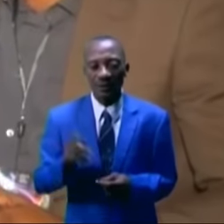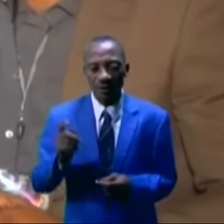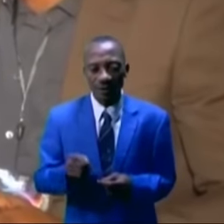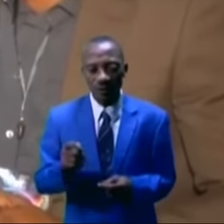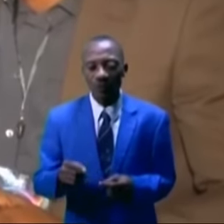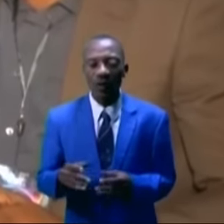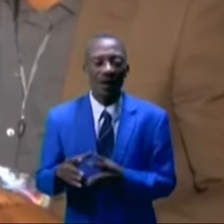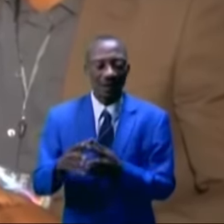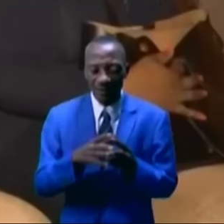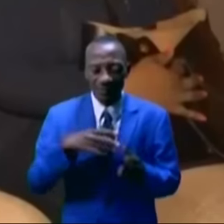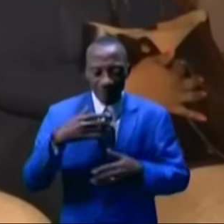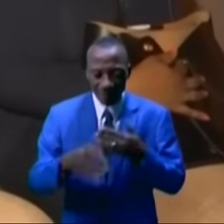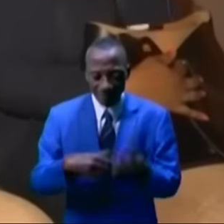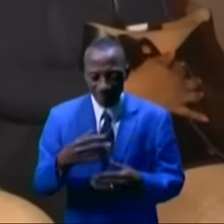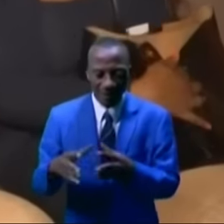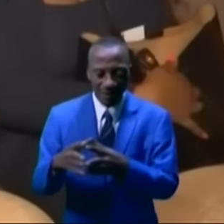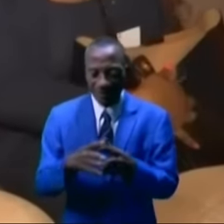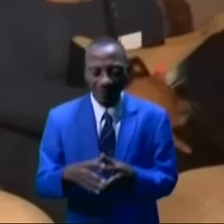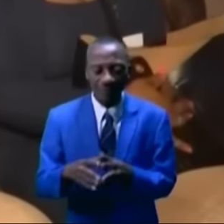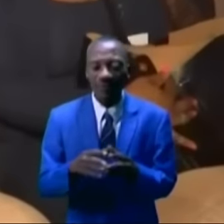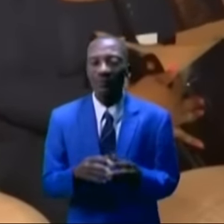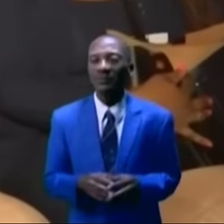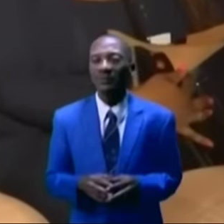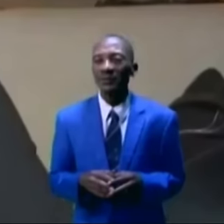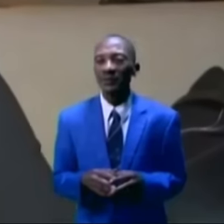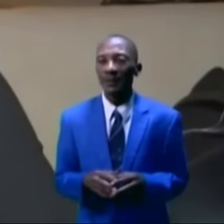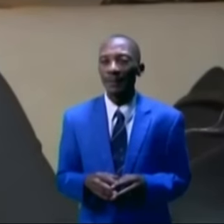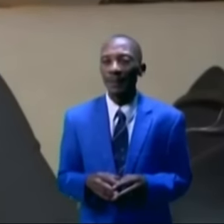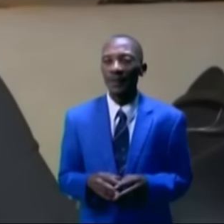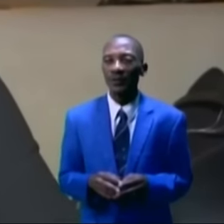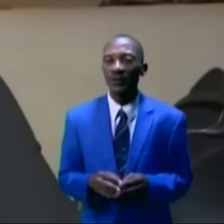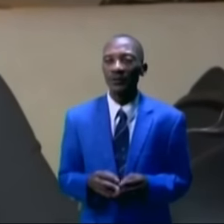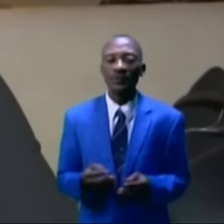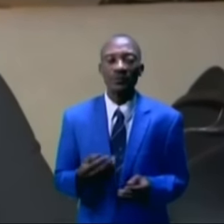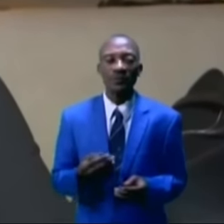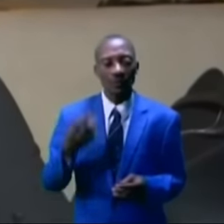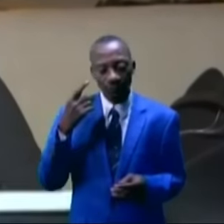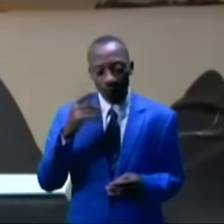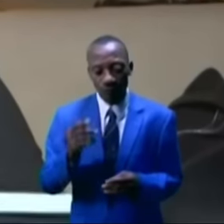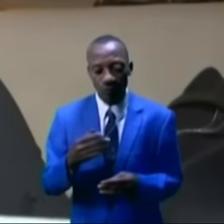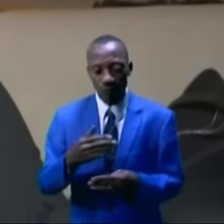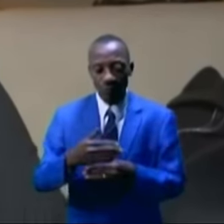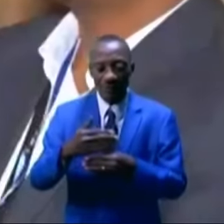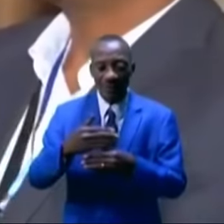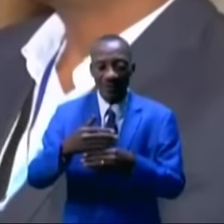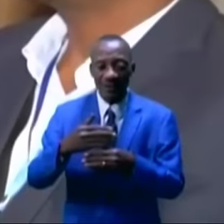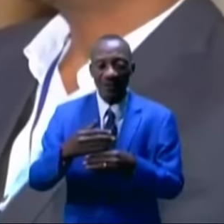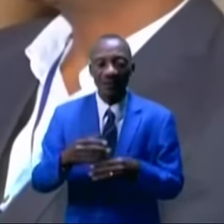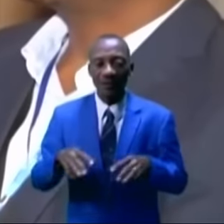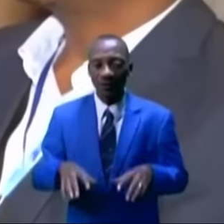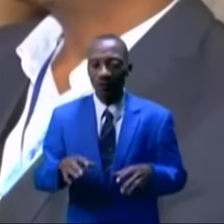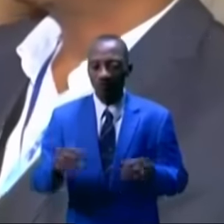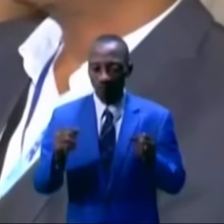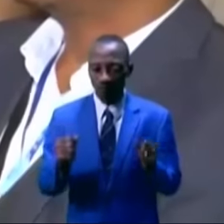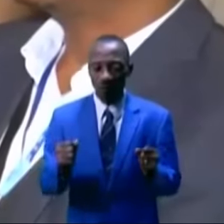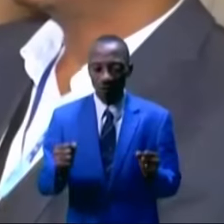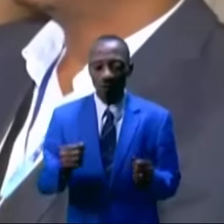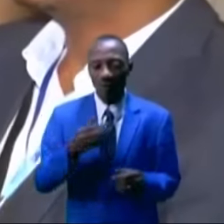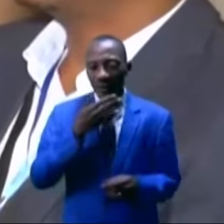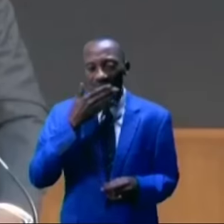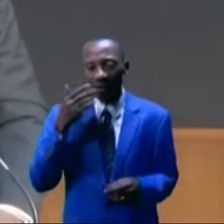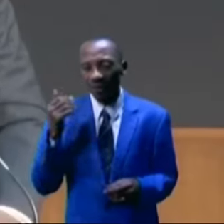saisir les opportunités offertes par ces technologies innovantes pour bâtir une société plus juste et